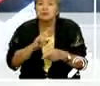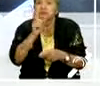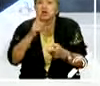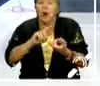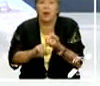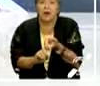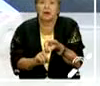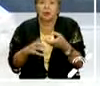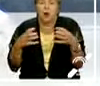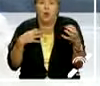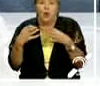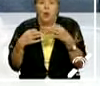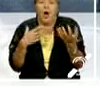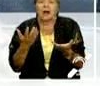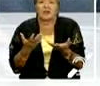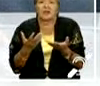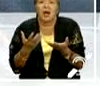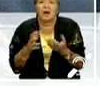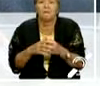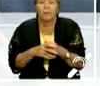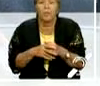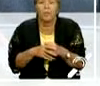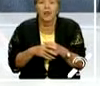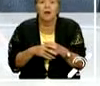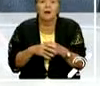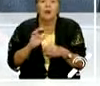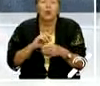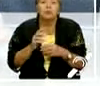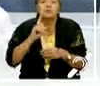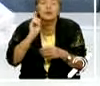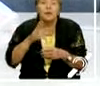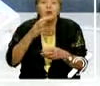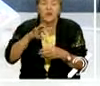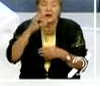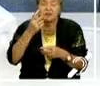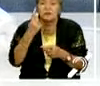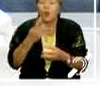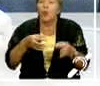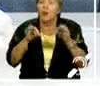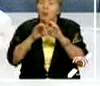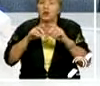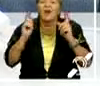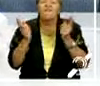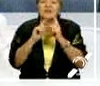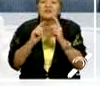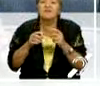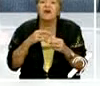cu artele spectacolului, așa cum cred că trebuie să găsim formule pentru festivalul de